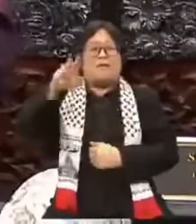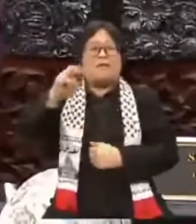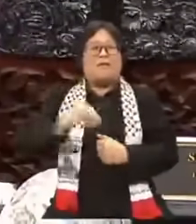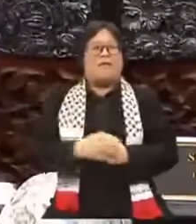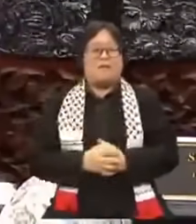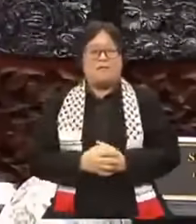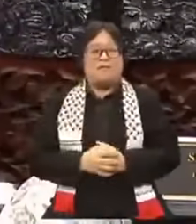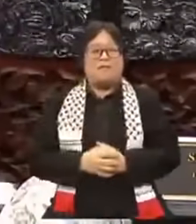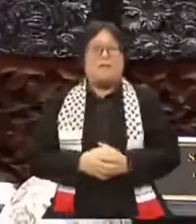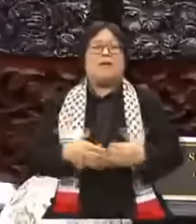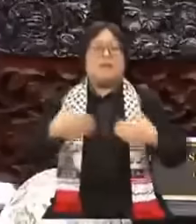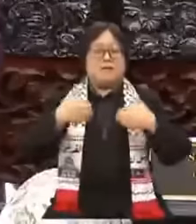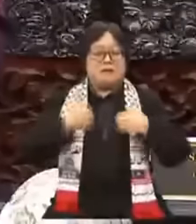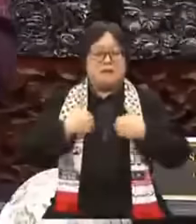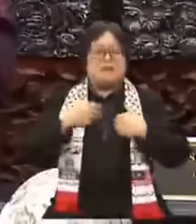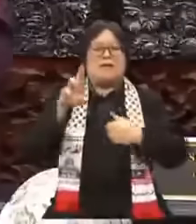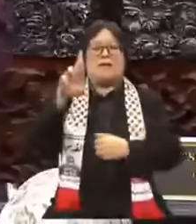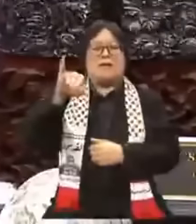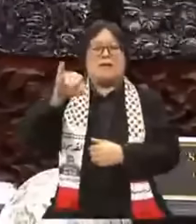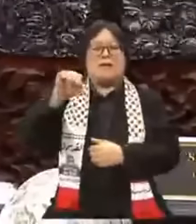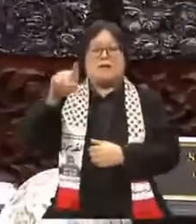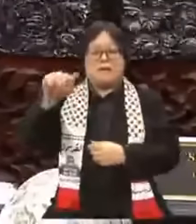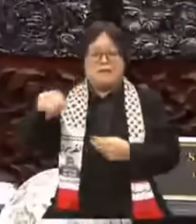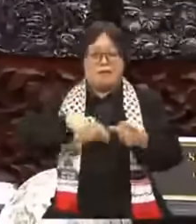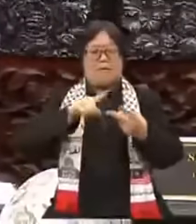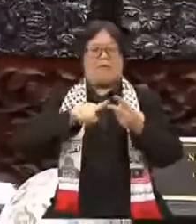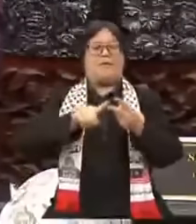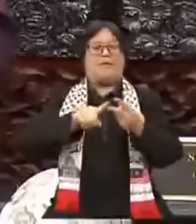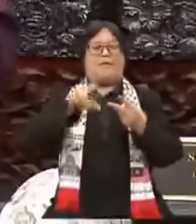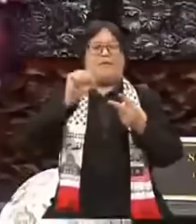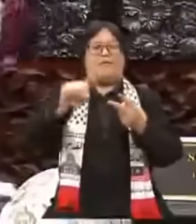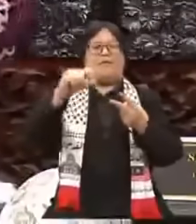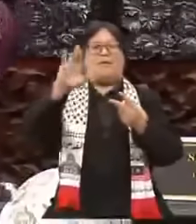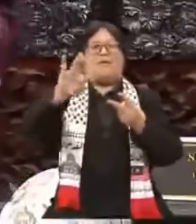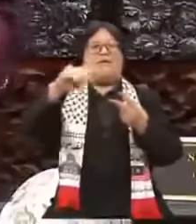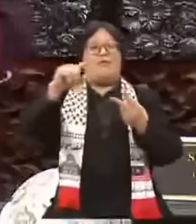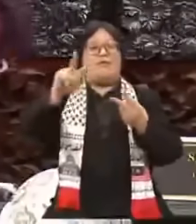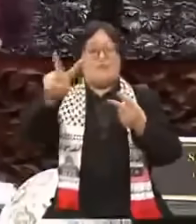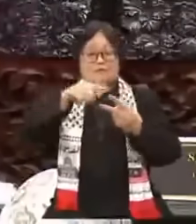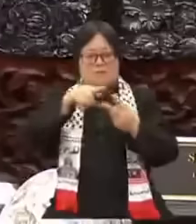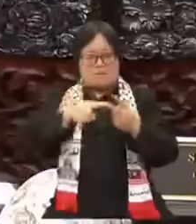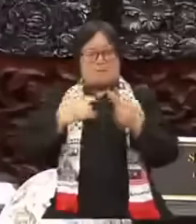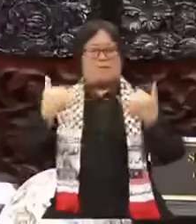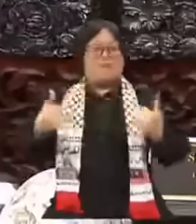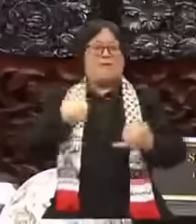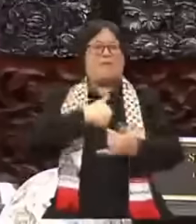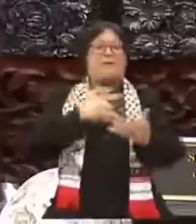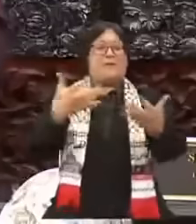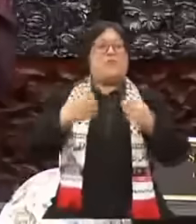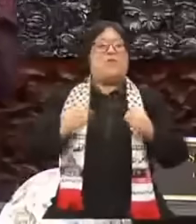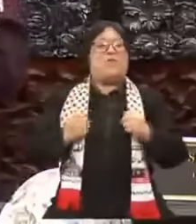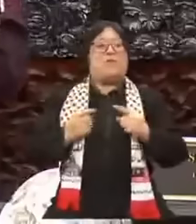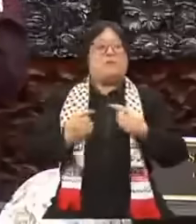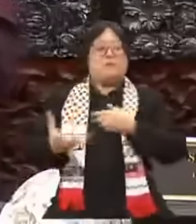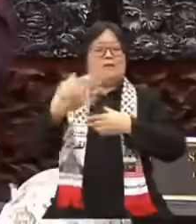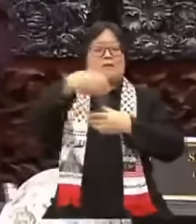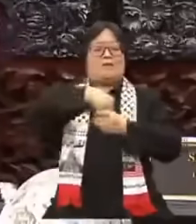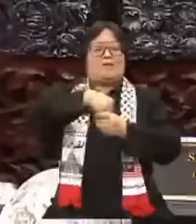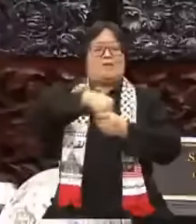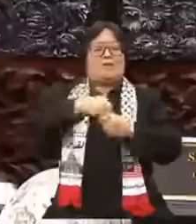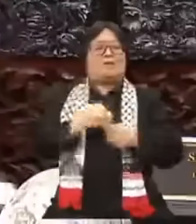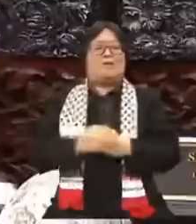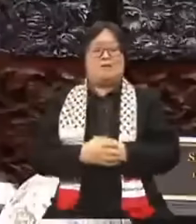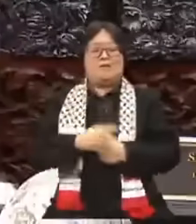kpkm ada juga daripada Risda ada daripada fgb yang sedang dan kita hendak juga swasta juga terlibat